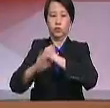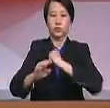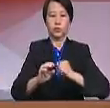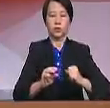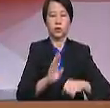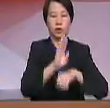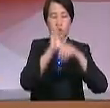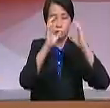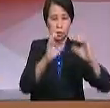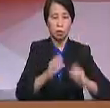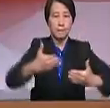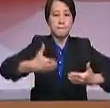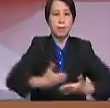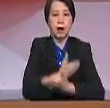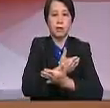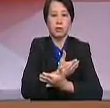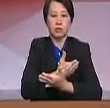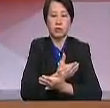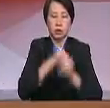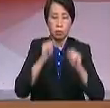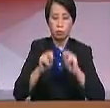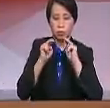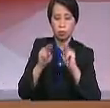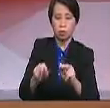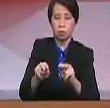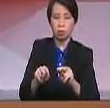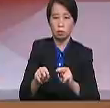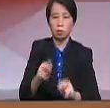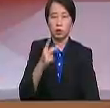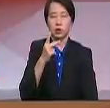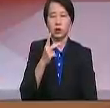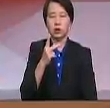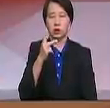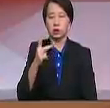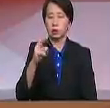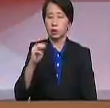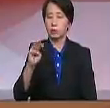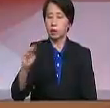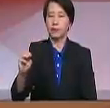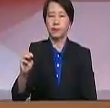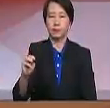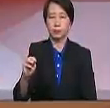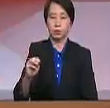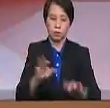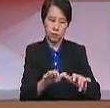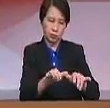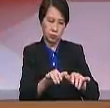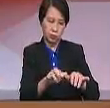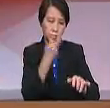ini, mereka boleh merujuk kepada Kementerian Komunikasi dan Multimedia